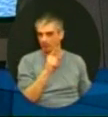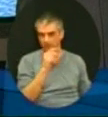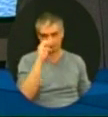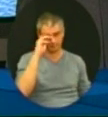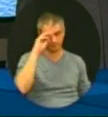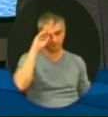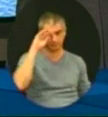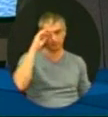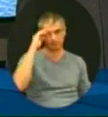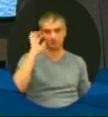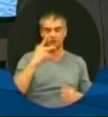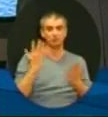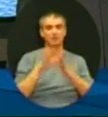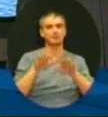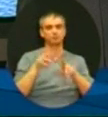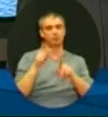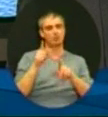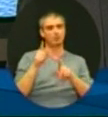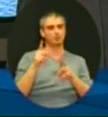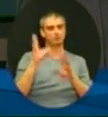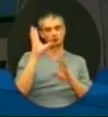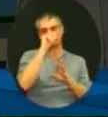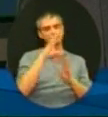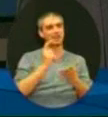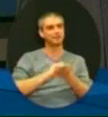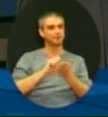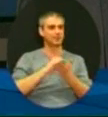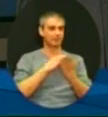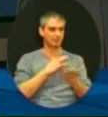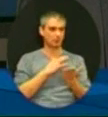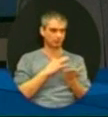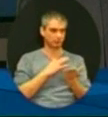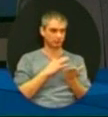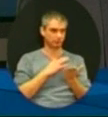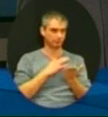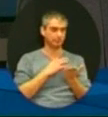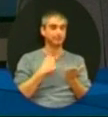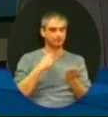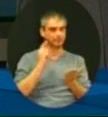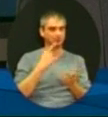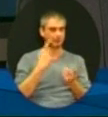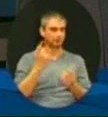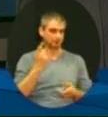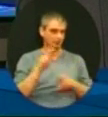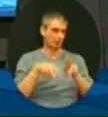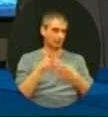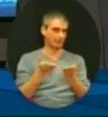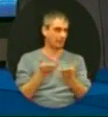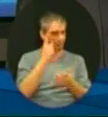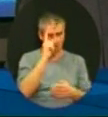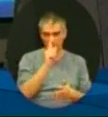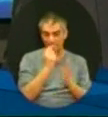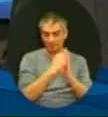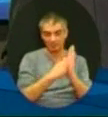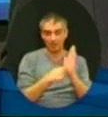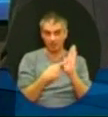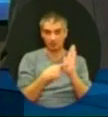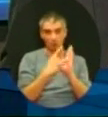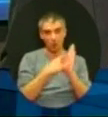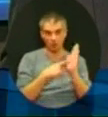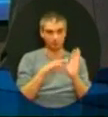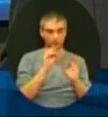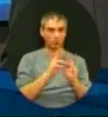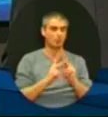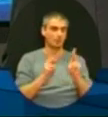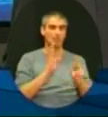שיש גם משהו באופן שבו הממשלה תופסת את מערכת הבריאות, ולעניין הזה אנחנו נצטרך להידרש. אגב, אני לא יודעת אם התקנה או החוק הזה יפתרו